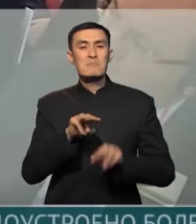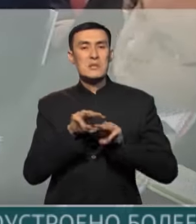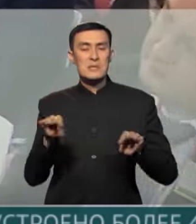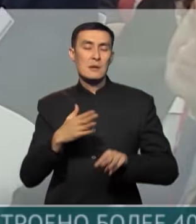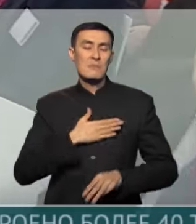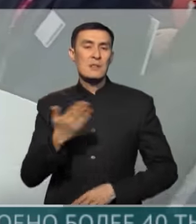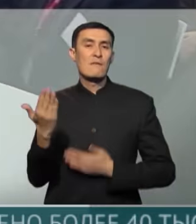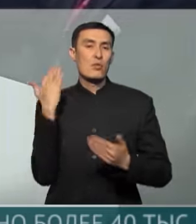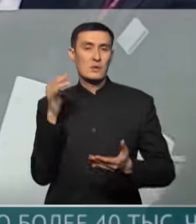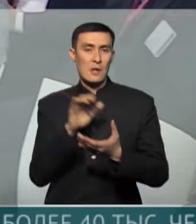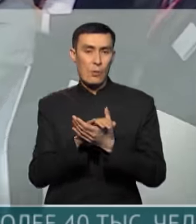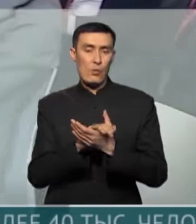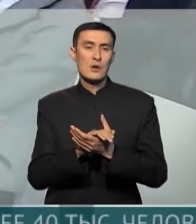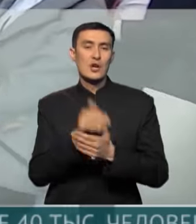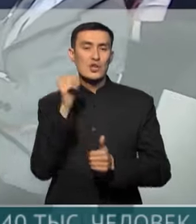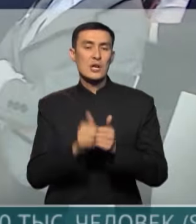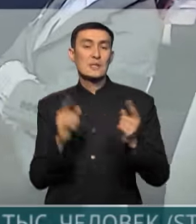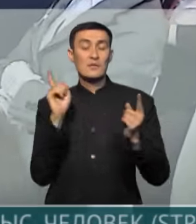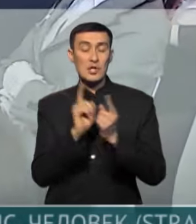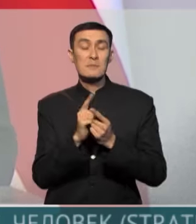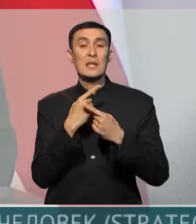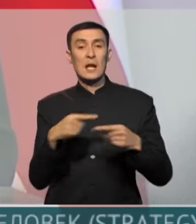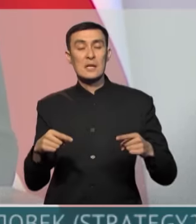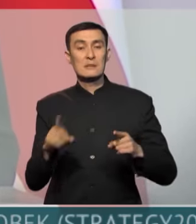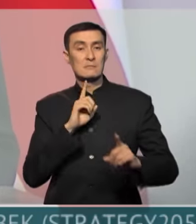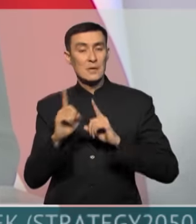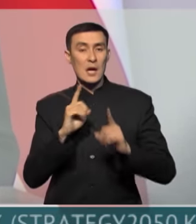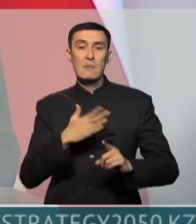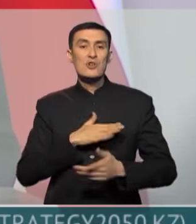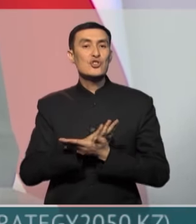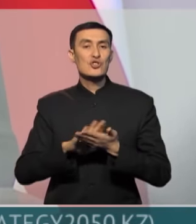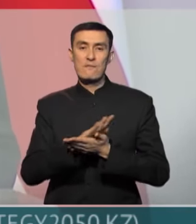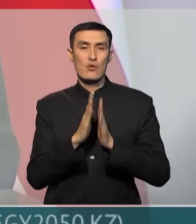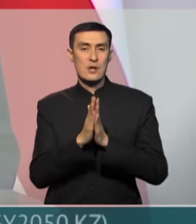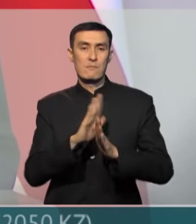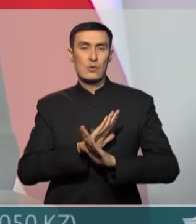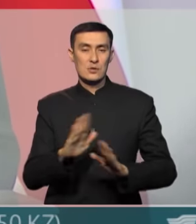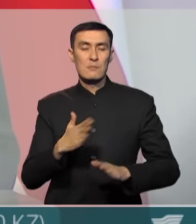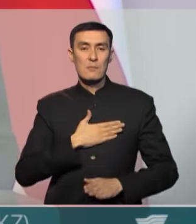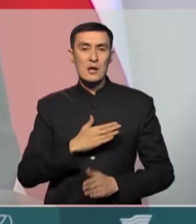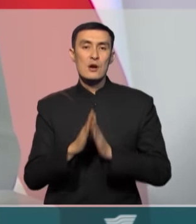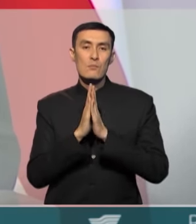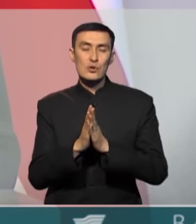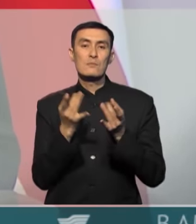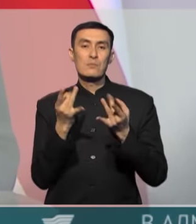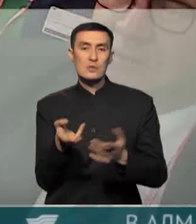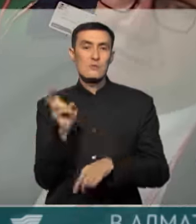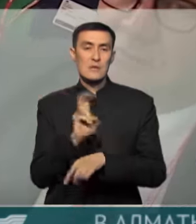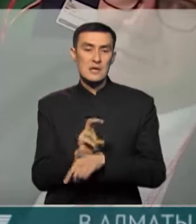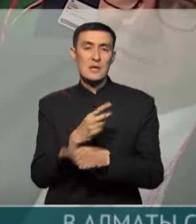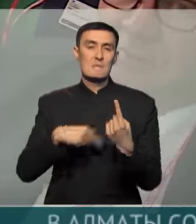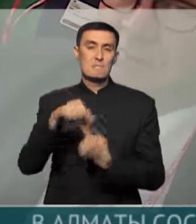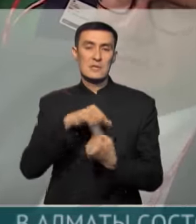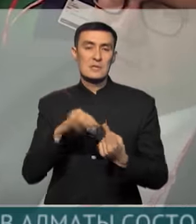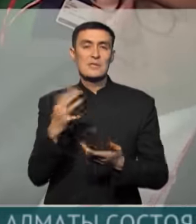давно знакомы, часто встречаемся на разных площадках. Мы у вас ничего не просим. Мы просим прийти и сделать